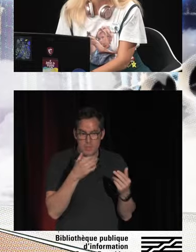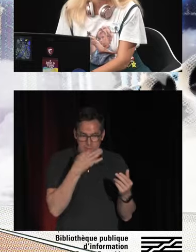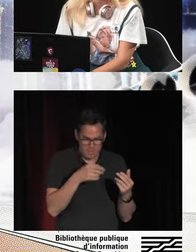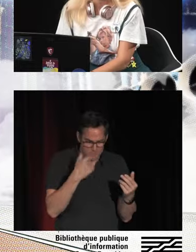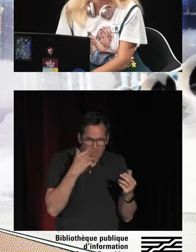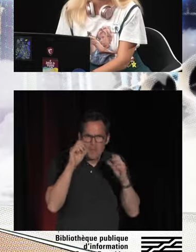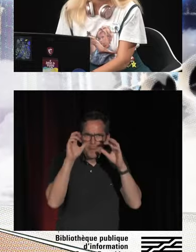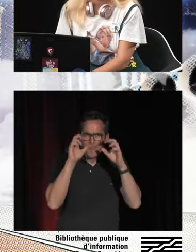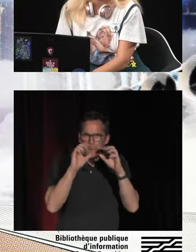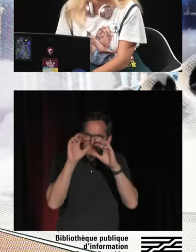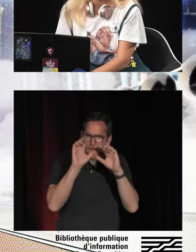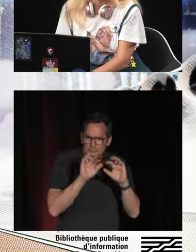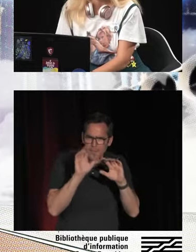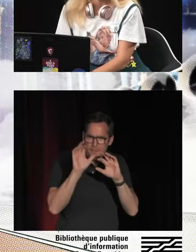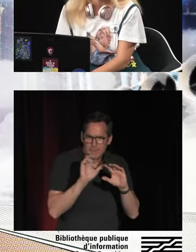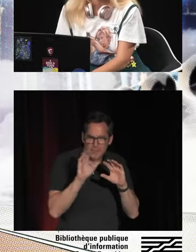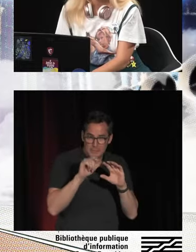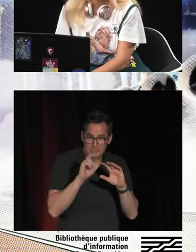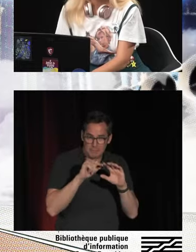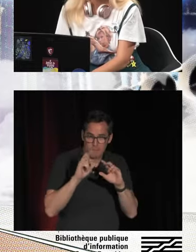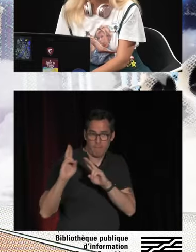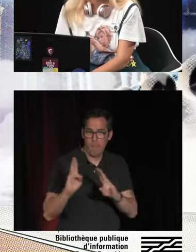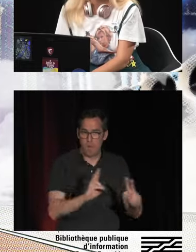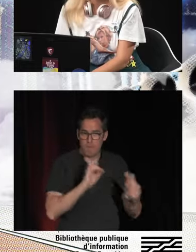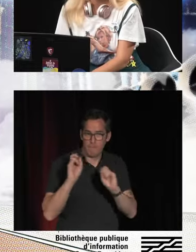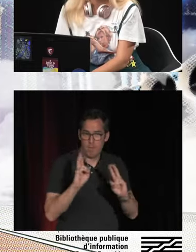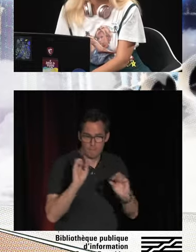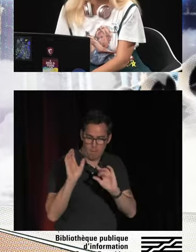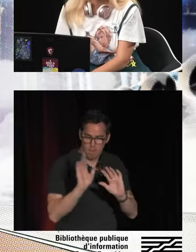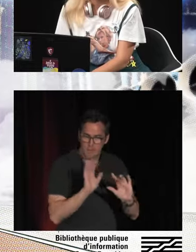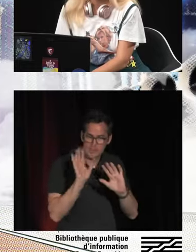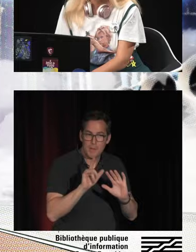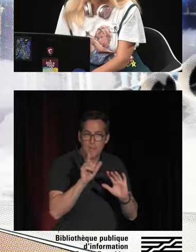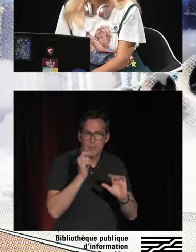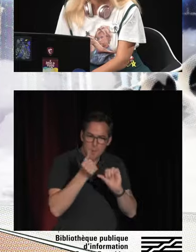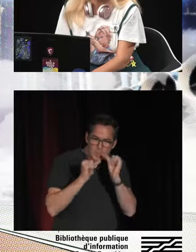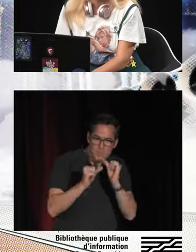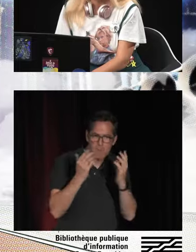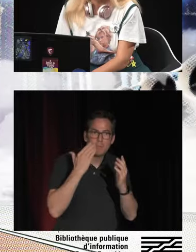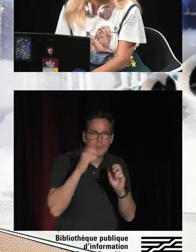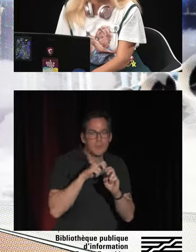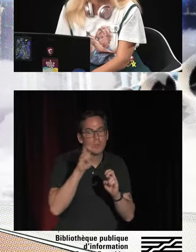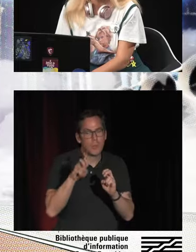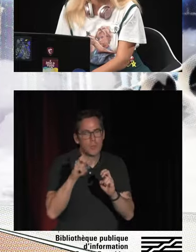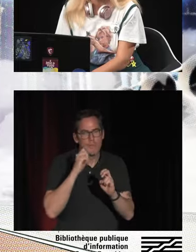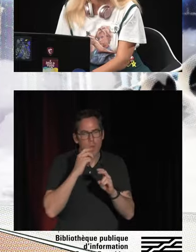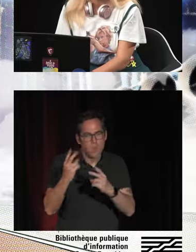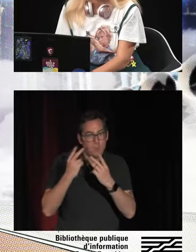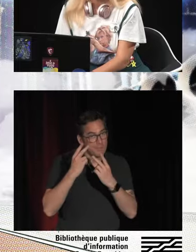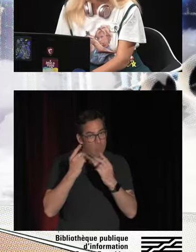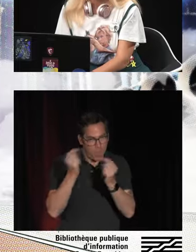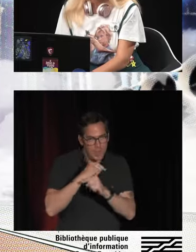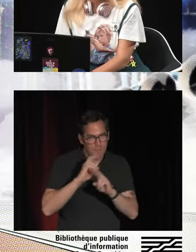des flocons là qui soufflent, en fait c'est du vent. Et vous avez besoin, pour effectuer certains sauts, que le vent vous souffle dans le dos.